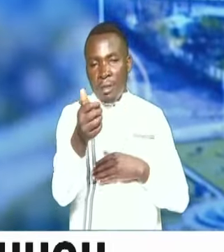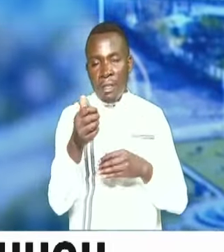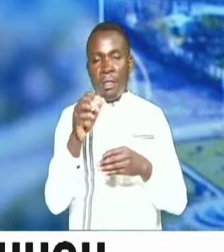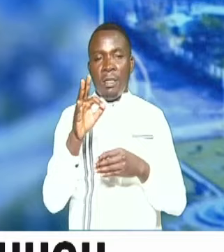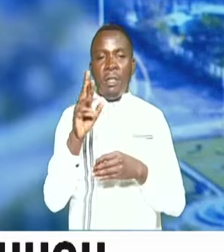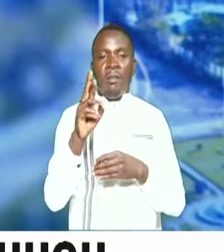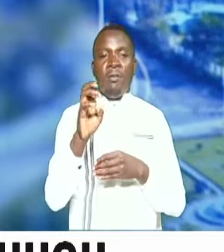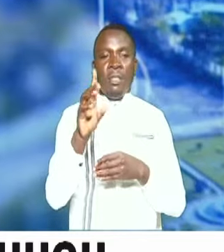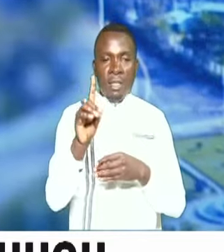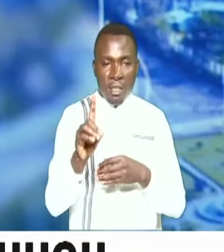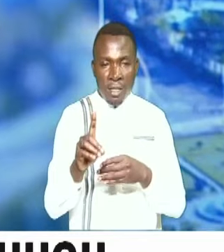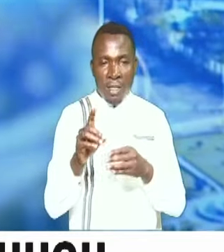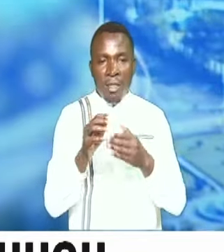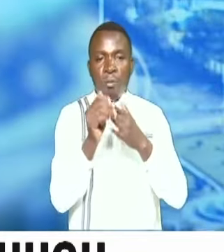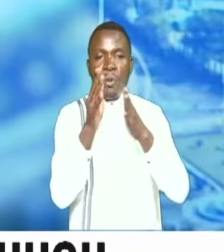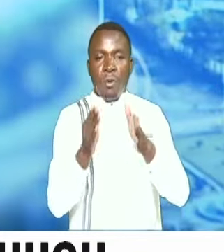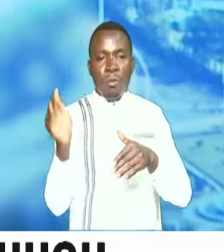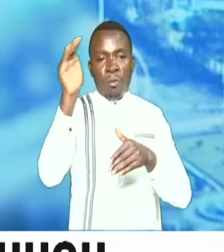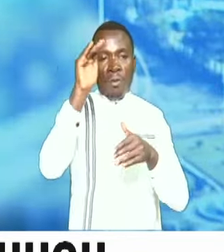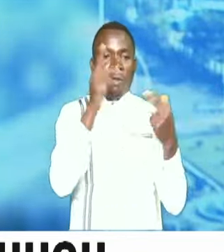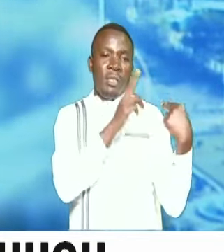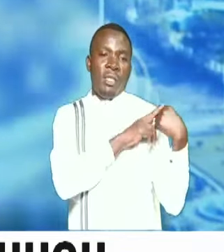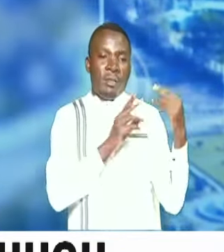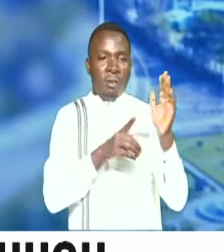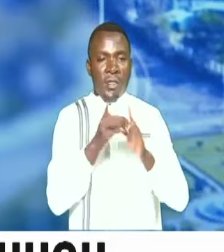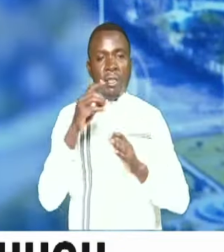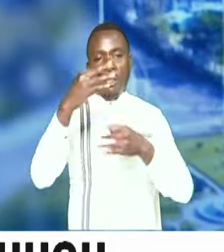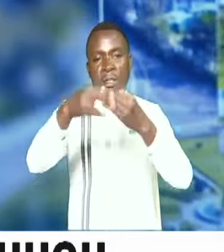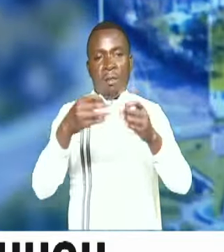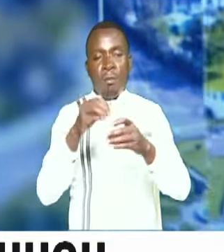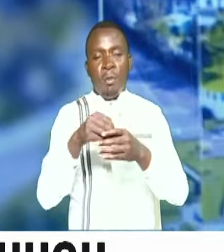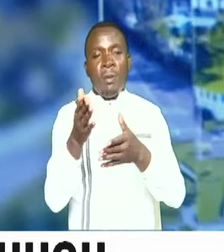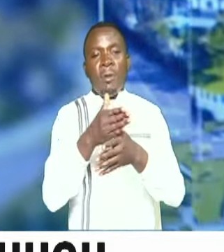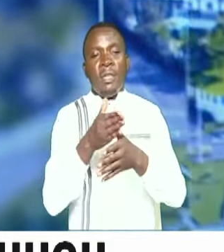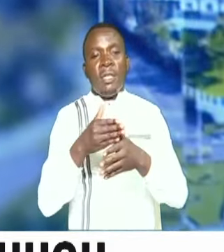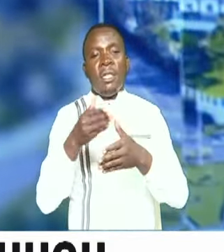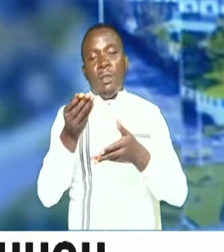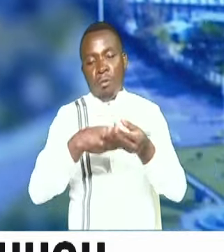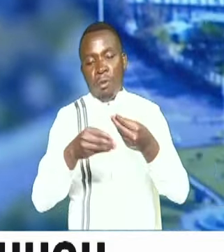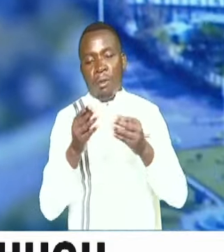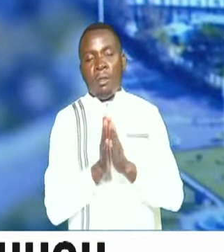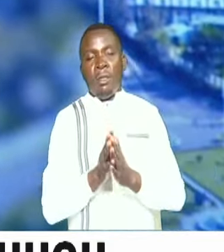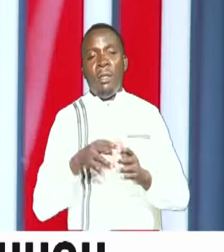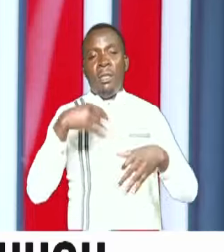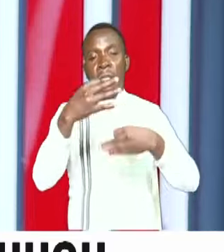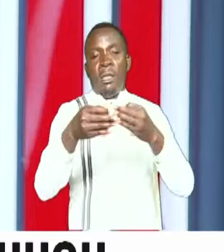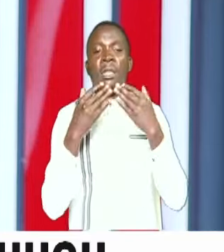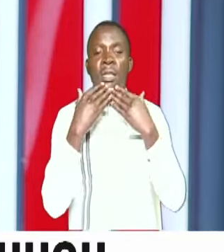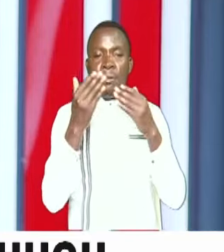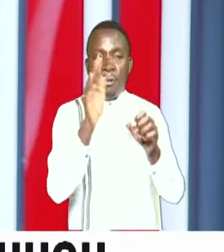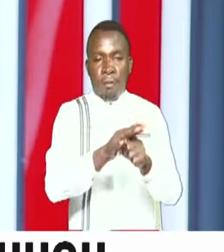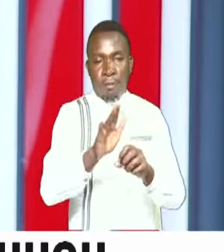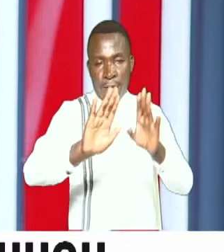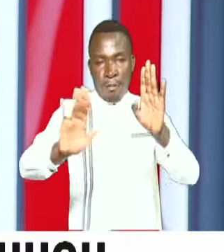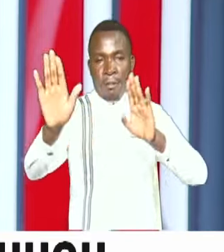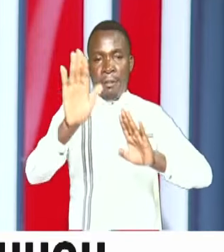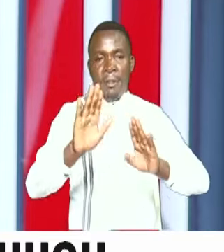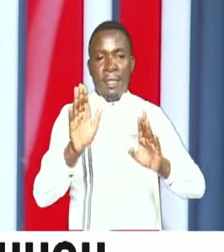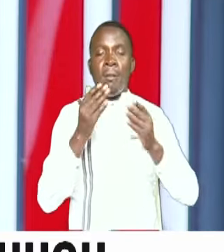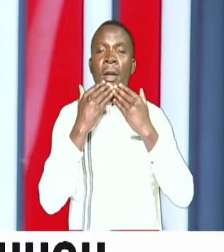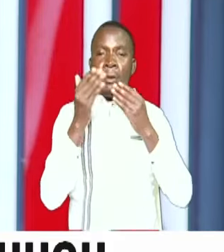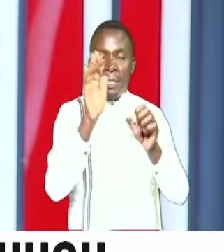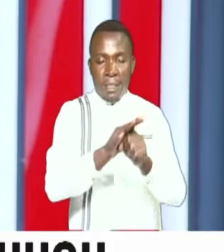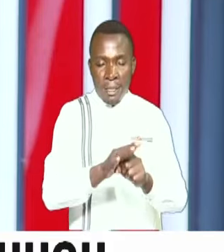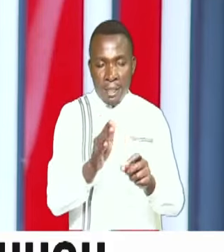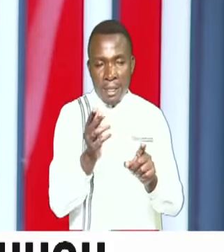Fred Mugabe umuyobozi mukuru ushinzwe iterambere ry'inganda muri ministeri y'ucuruzi inganda twabashimiye kuba mwitabiriye murakoze cyane kandi namwe turabashimira